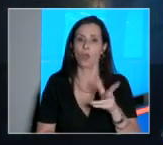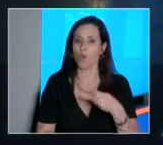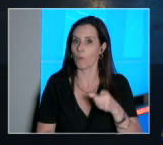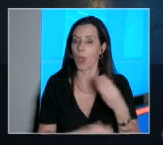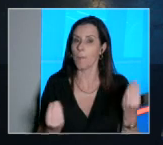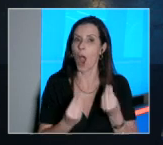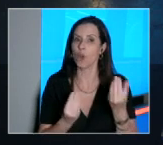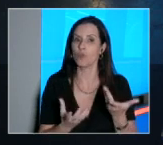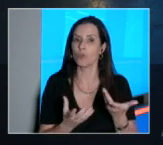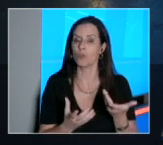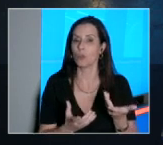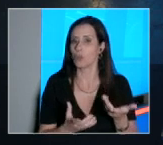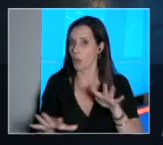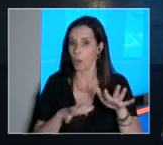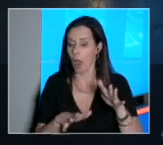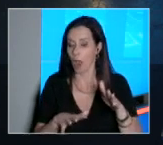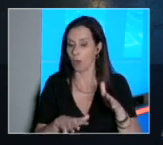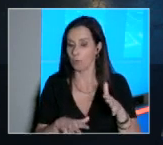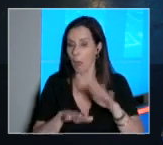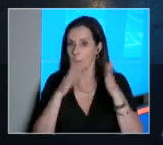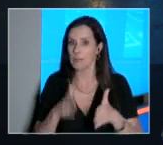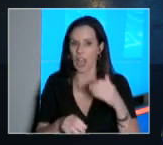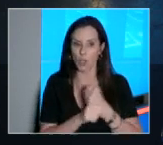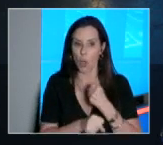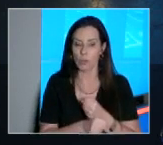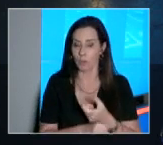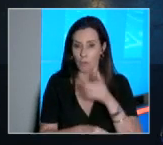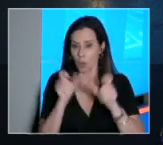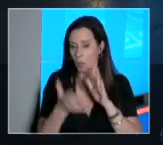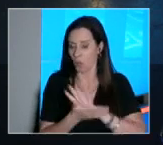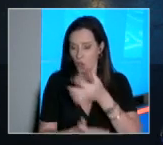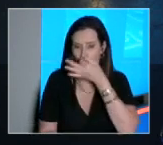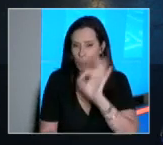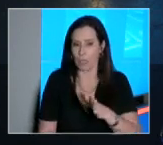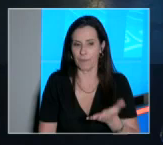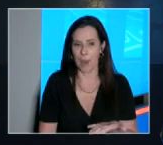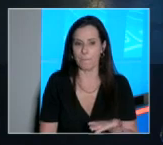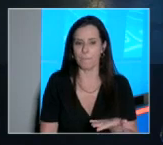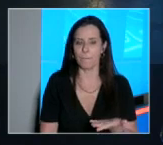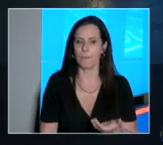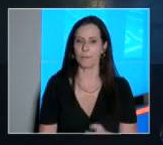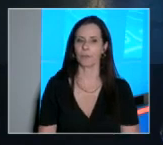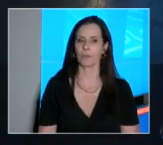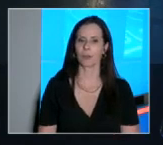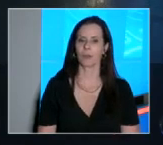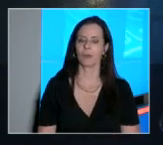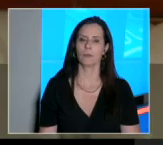הפעם משהו אקטיבי שהממסד עושה או לא עושה, וגורם לאנשים האלו לעזוב את הארץ?